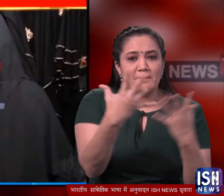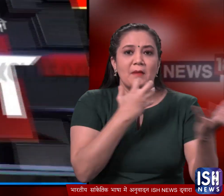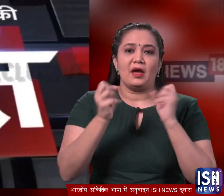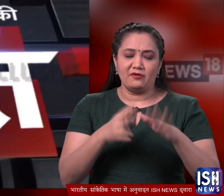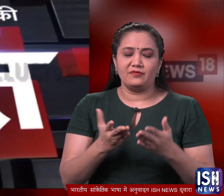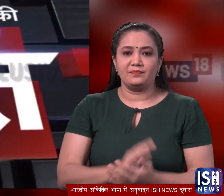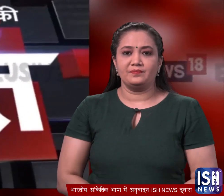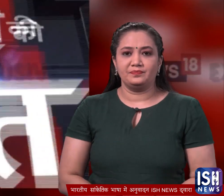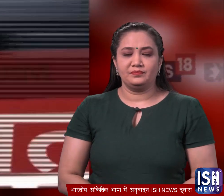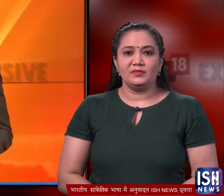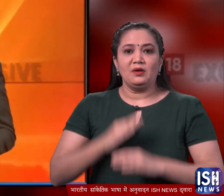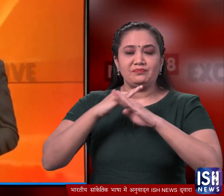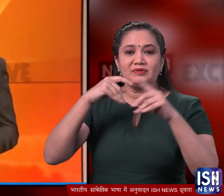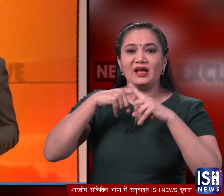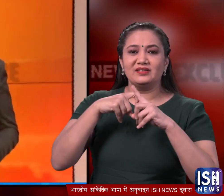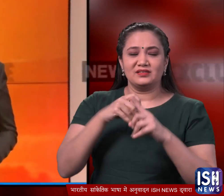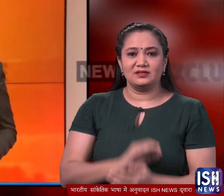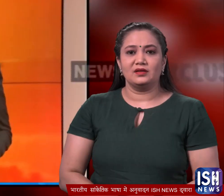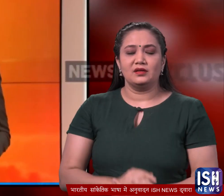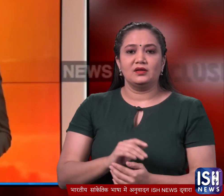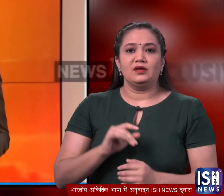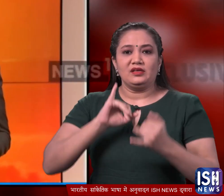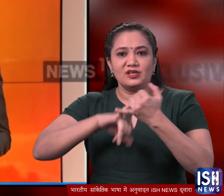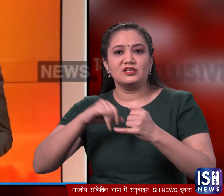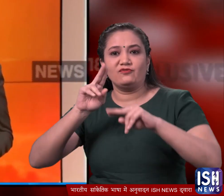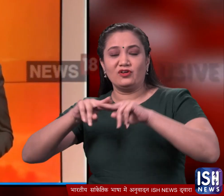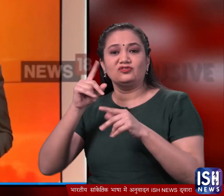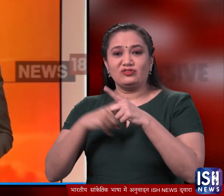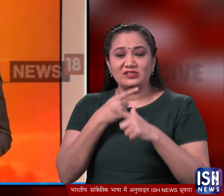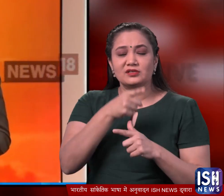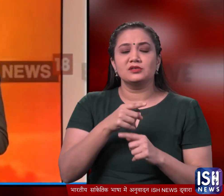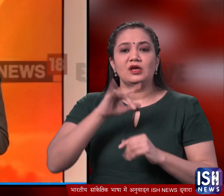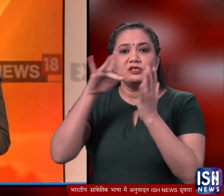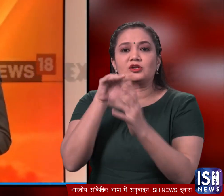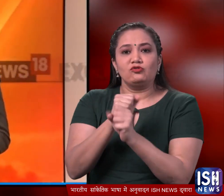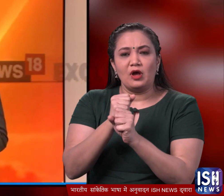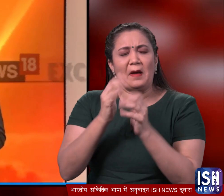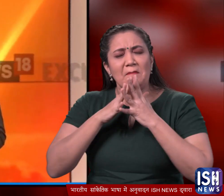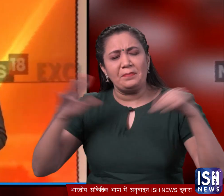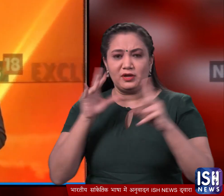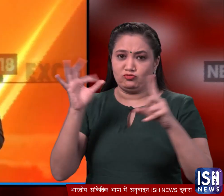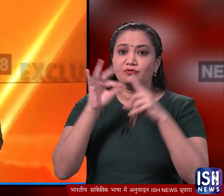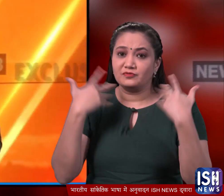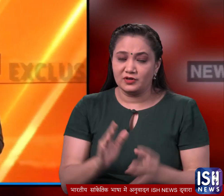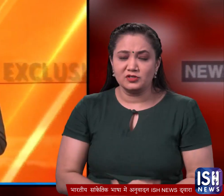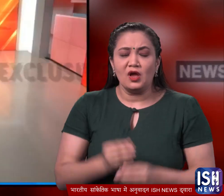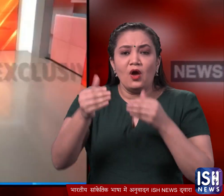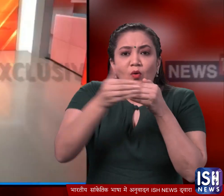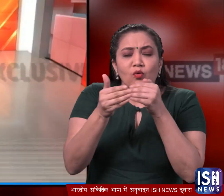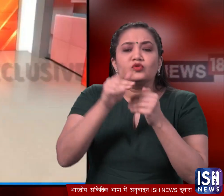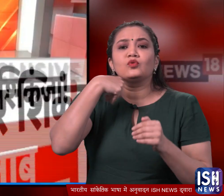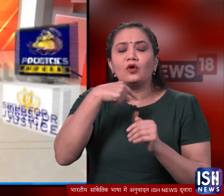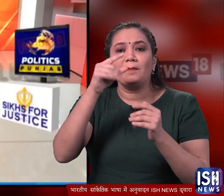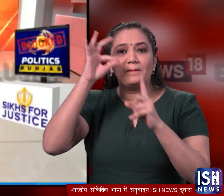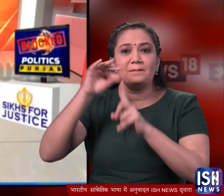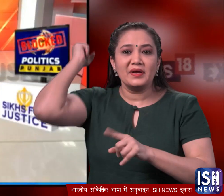हिजाब खरीदने पहुंच रही हैं। प्रतिबंधित खालिस्तान समर्थक संगठन सिक्स फॉर जस्टिस के खिलाफ केंद्र सरकार ने बड़ा एक्शन लिया और इससे नजदीकी